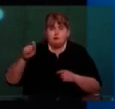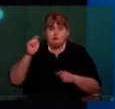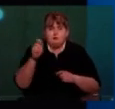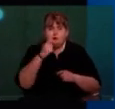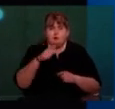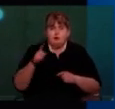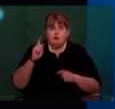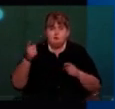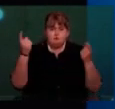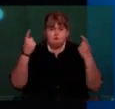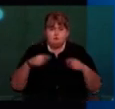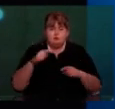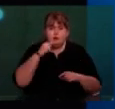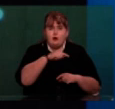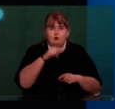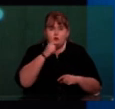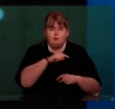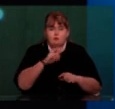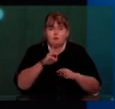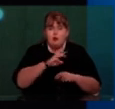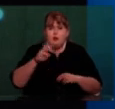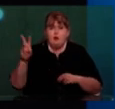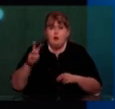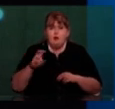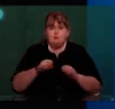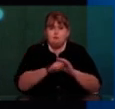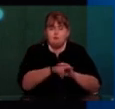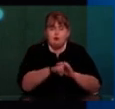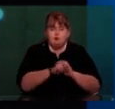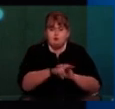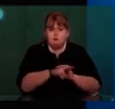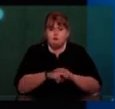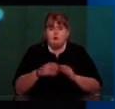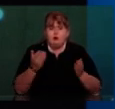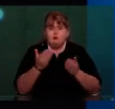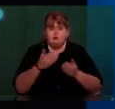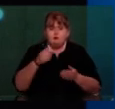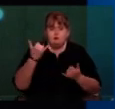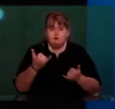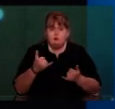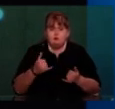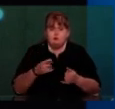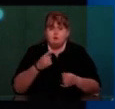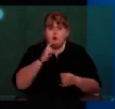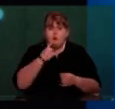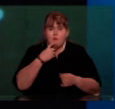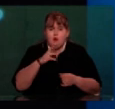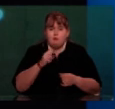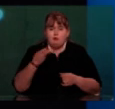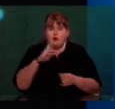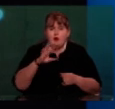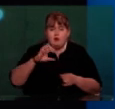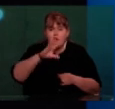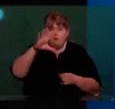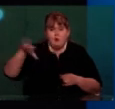к разрухе экономики, миллионам беженцев, которые являются сейчас проблемой для